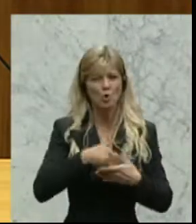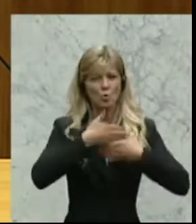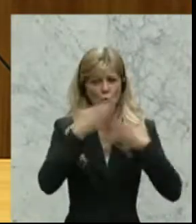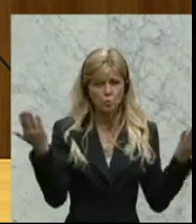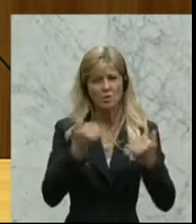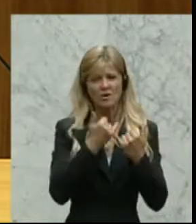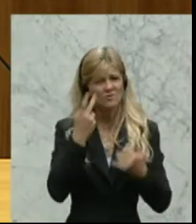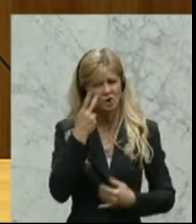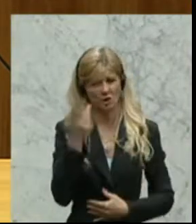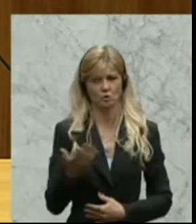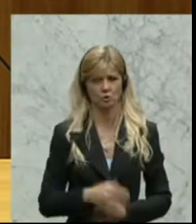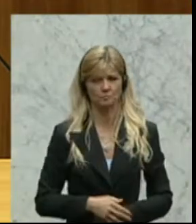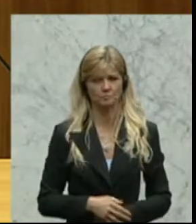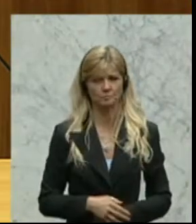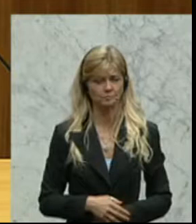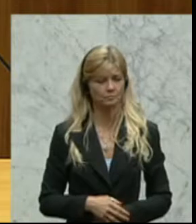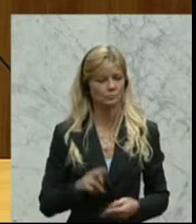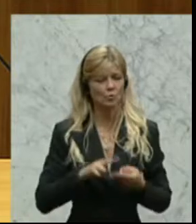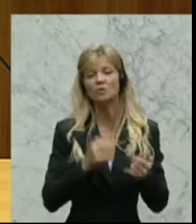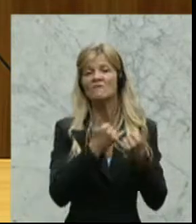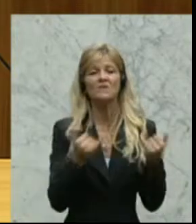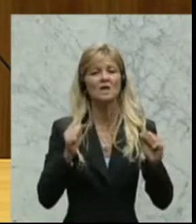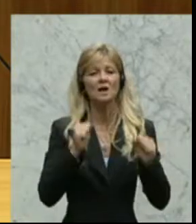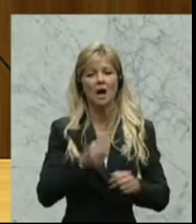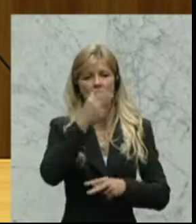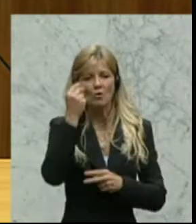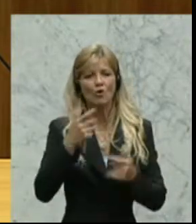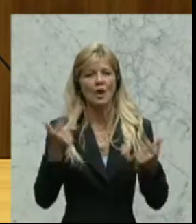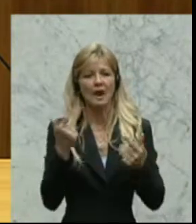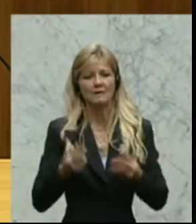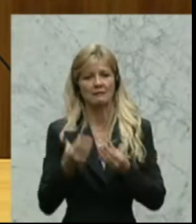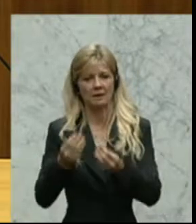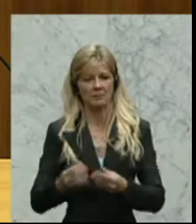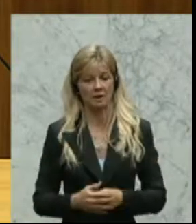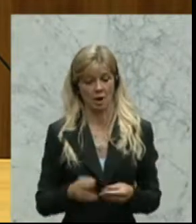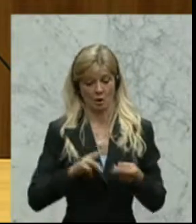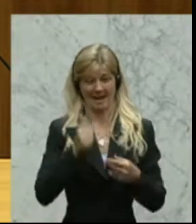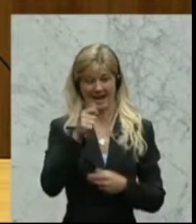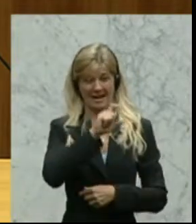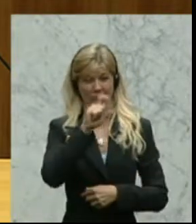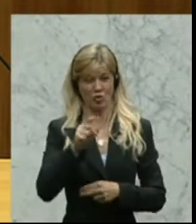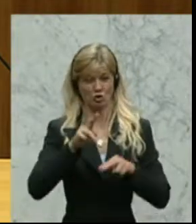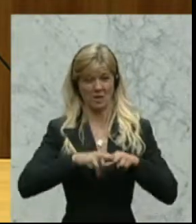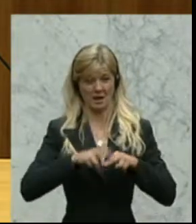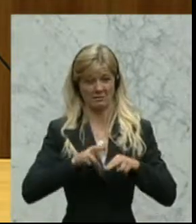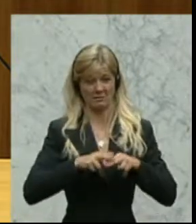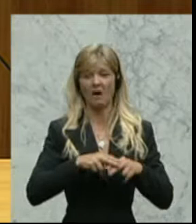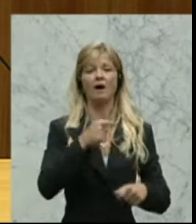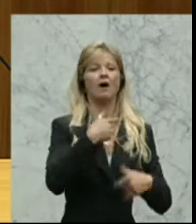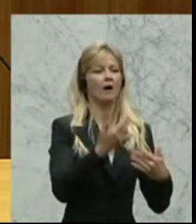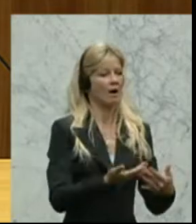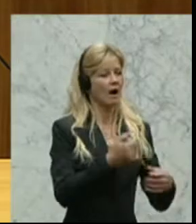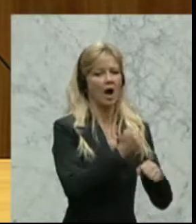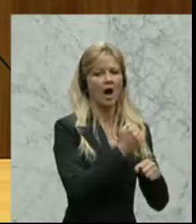wie die Bevölkerung erleichtert wird. Und eine Woche nach dieser Abstimmung kommt die Arbeiterkammer, der Gewerkschaftsbund und